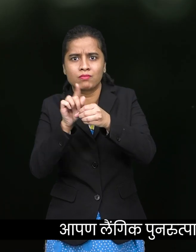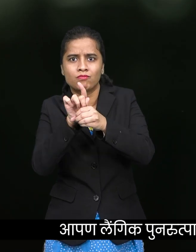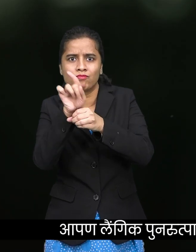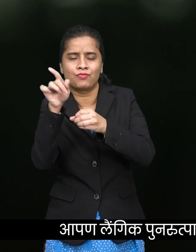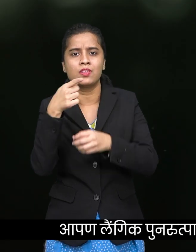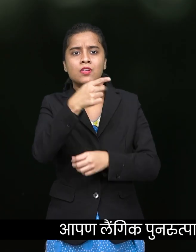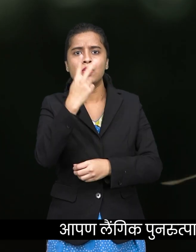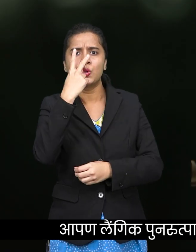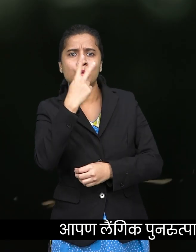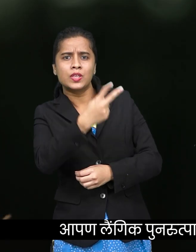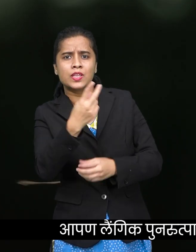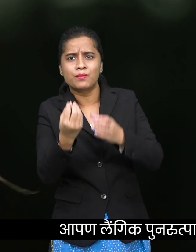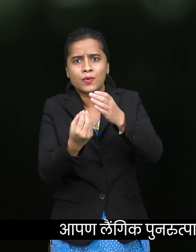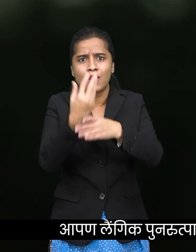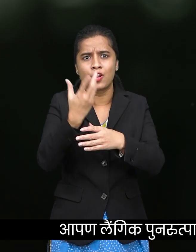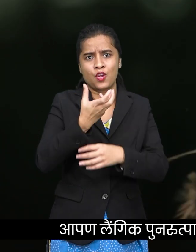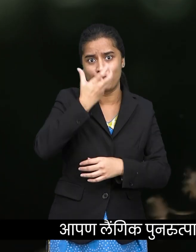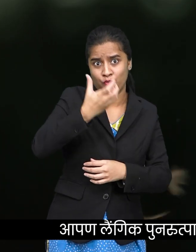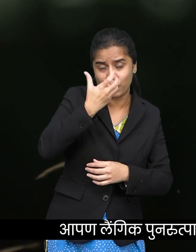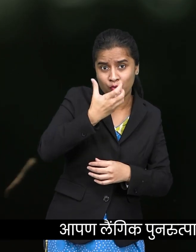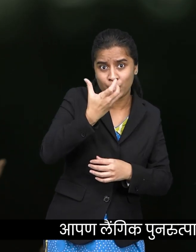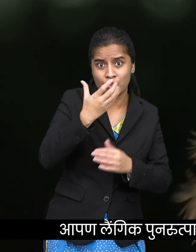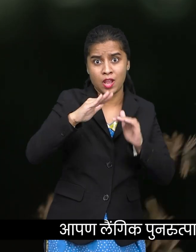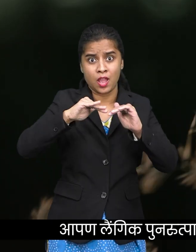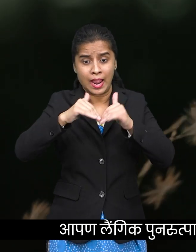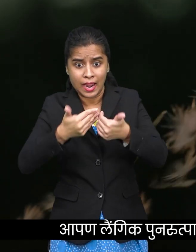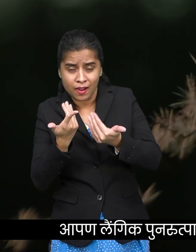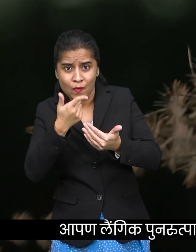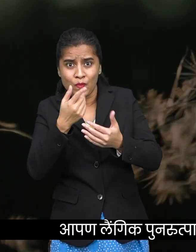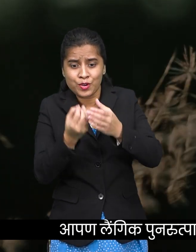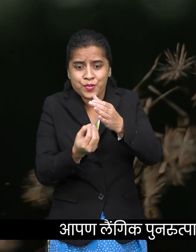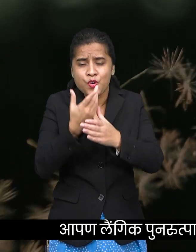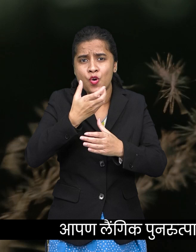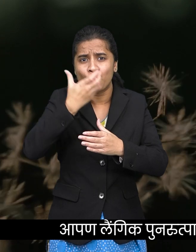आपण लैंगिक पुनरुत्पादनाद्वारे फळांची निर्मिती पाहिली आहे.